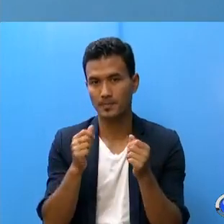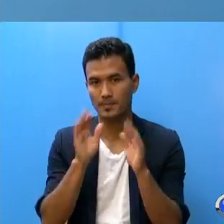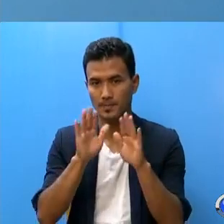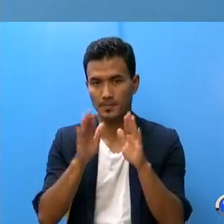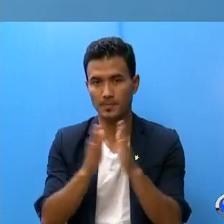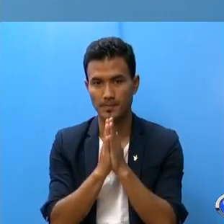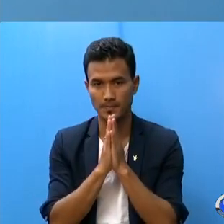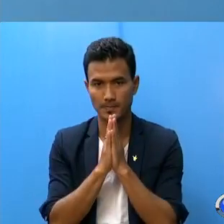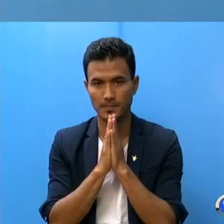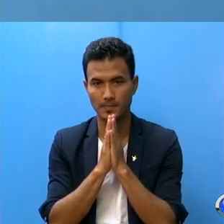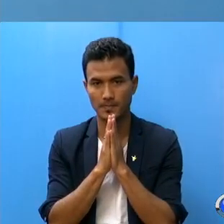तन्यबाद नमस्कार